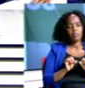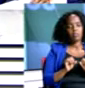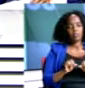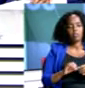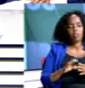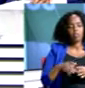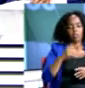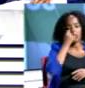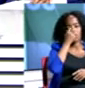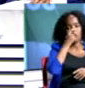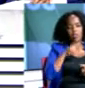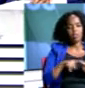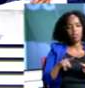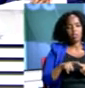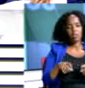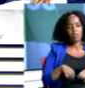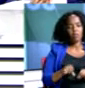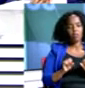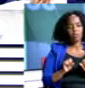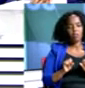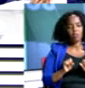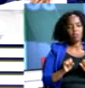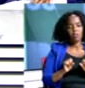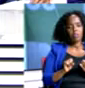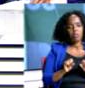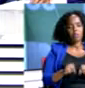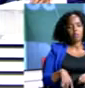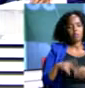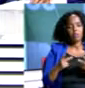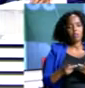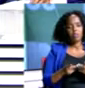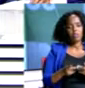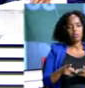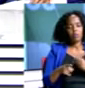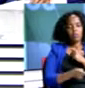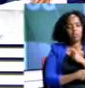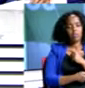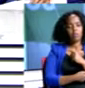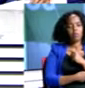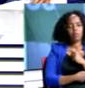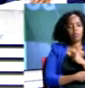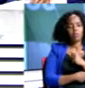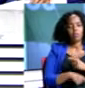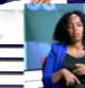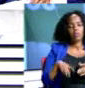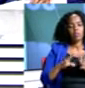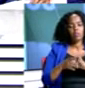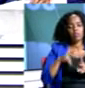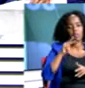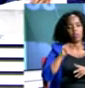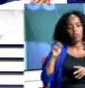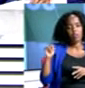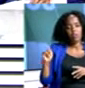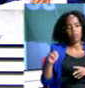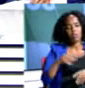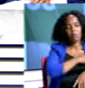kana shakin dadda ture duguma so bakit qoratan koni regional national institution jira public